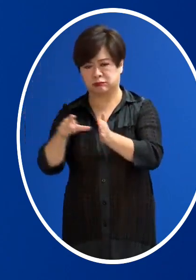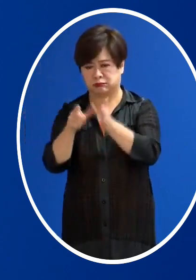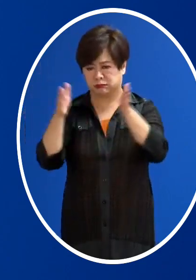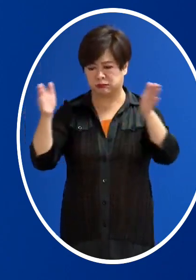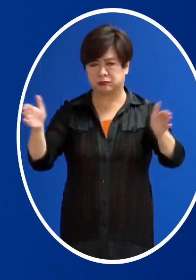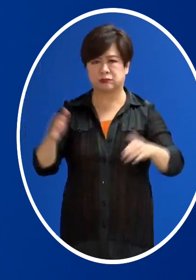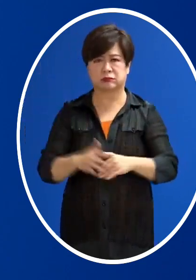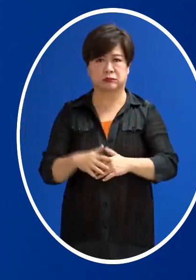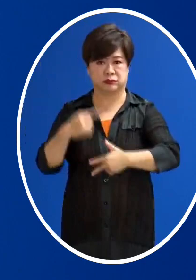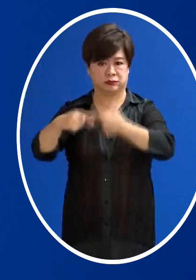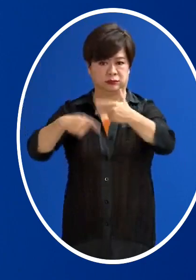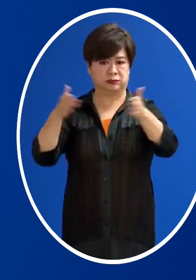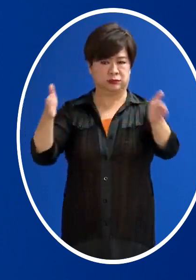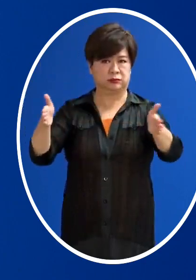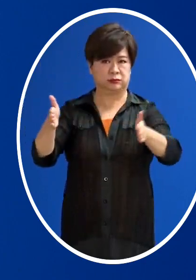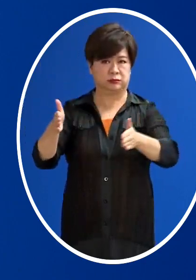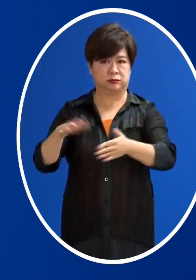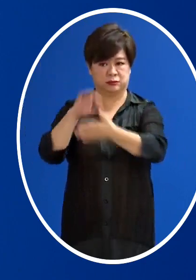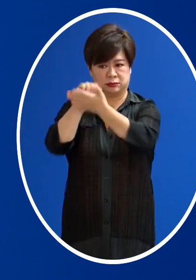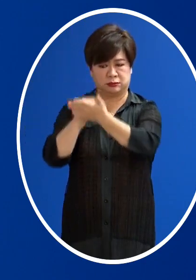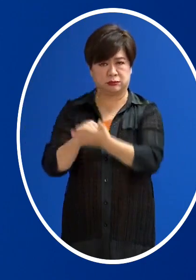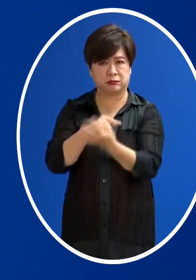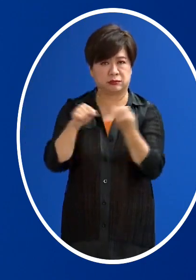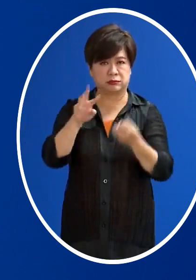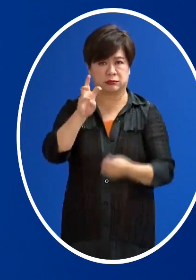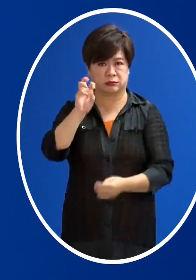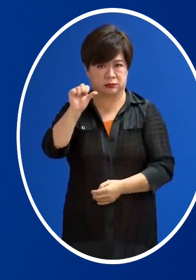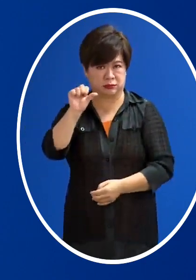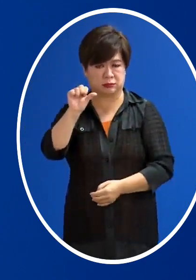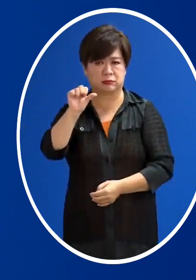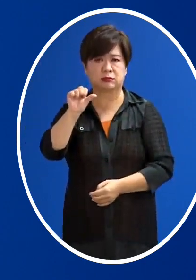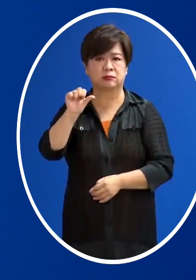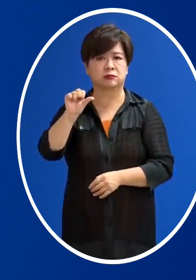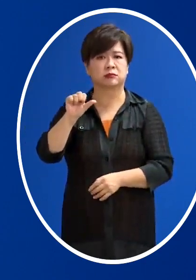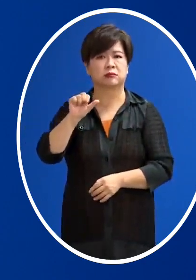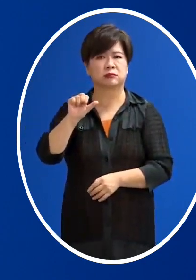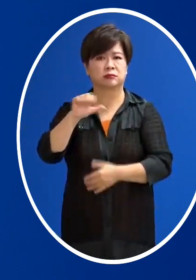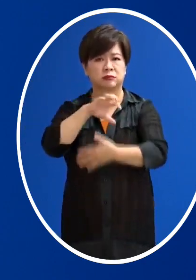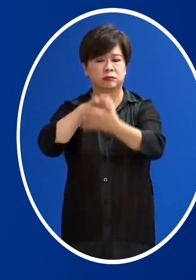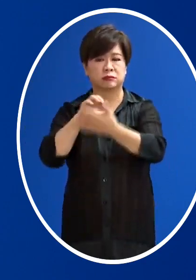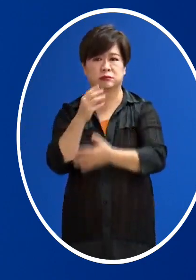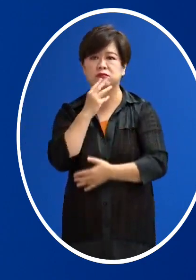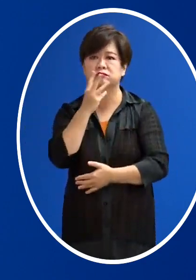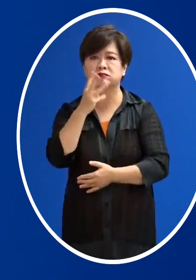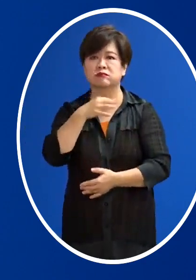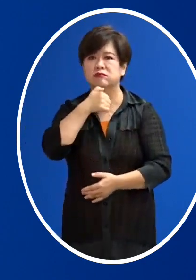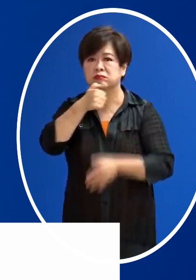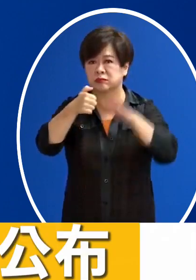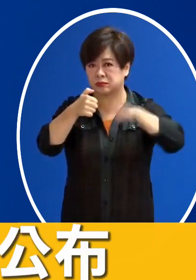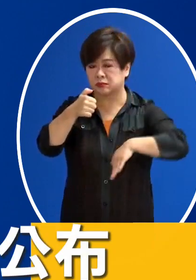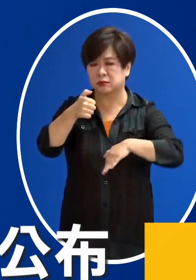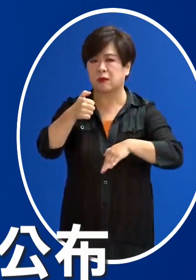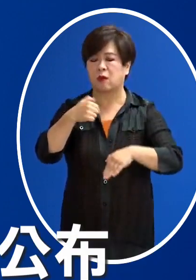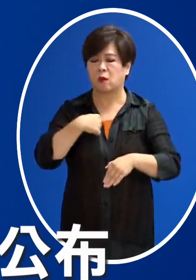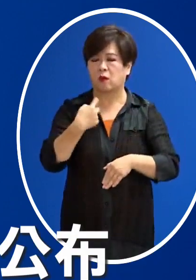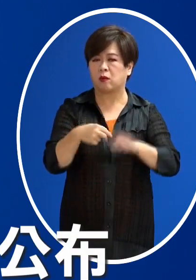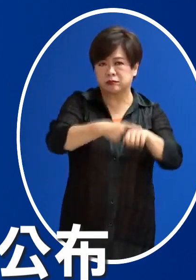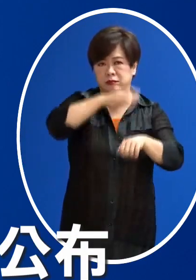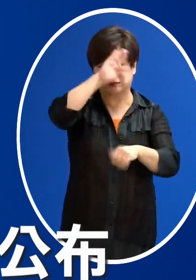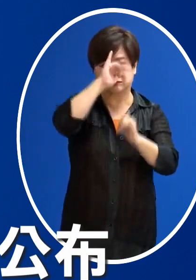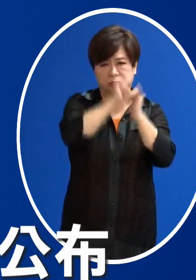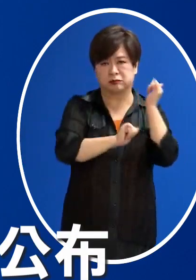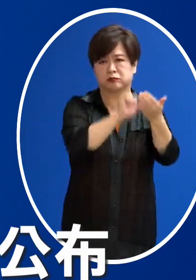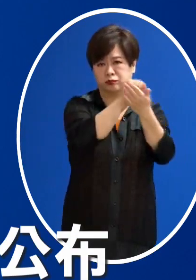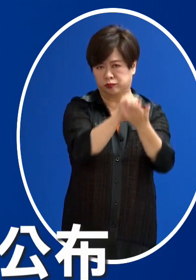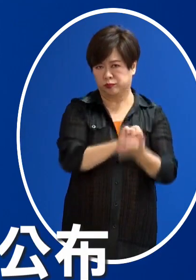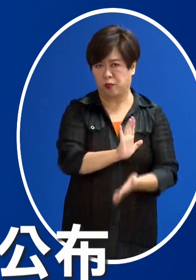这35例中，等一下有3例是在50岁以下，我会再个别跟各位说明。另